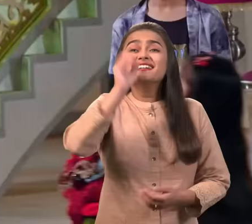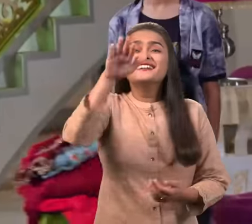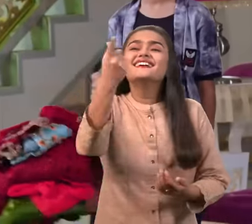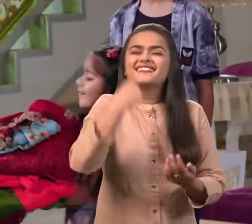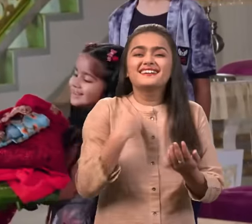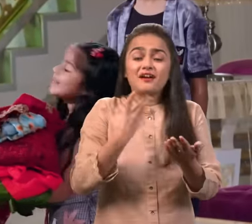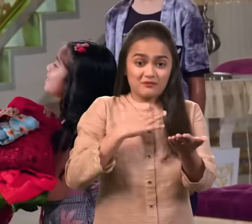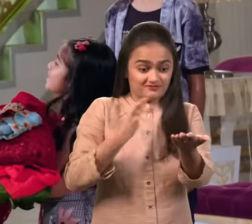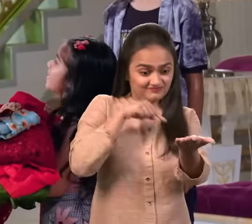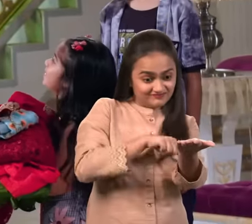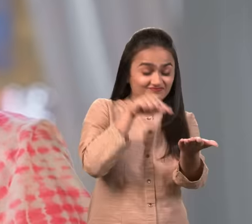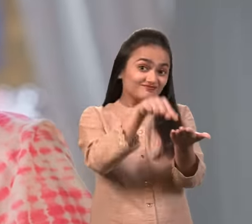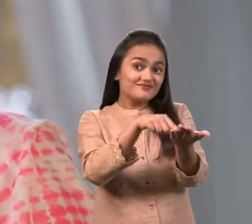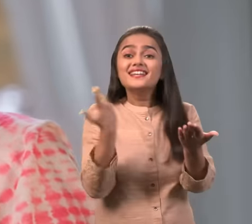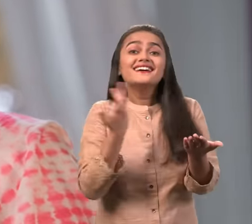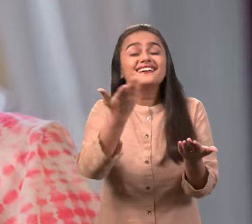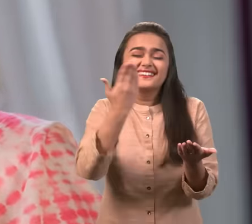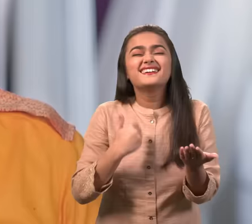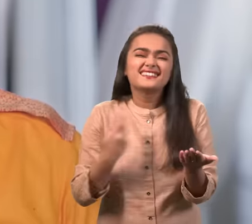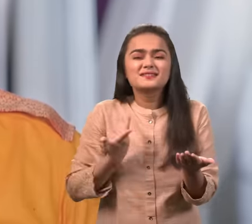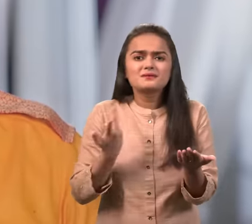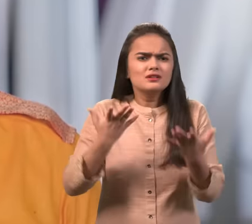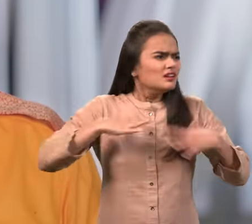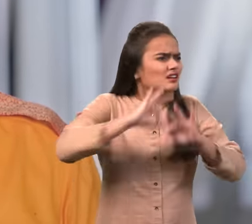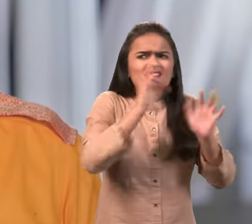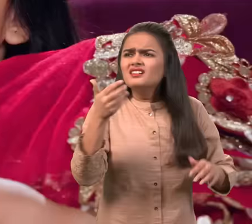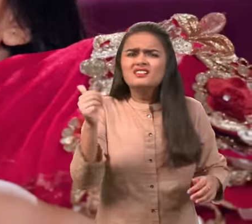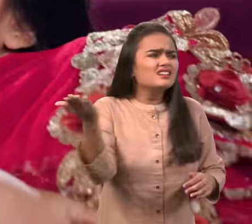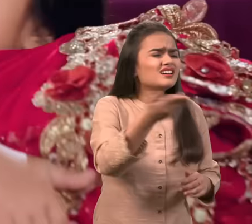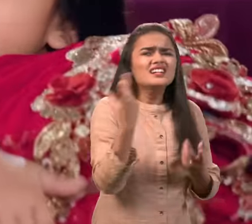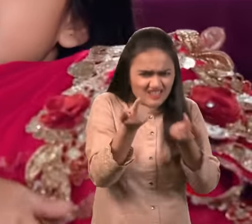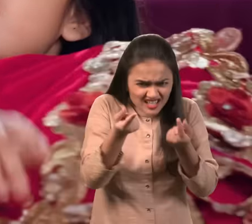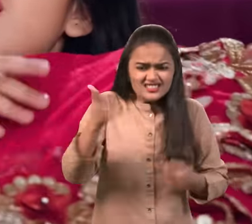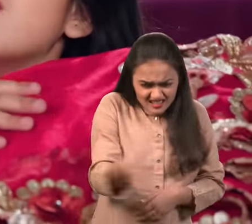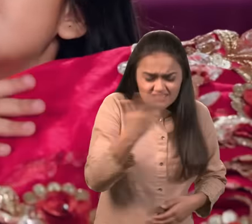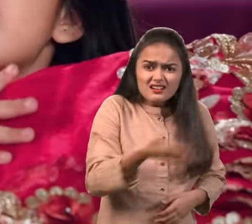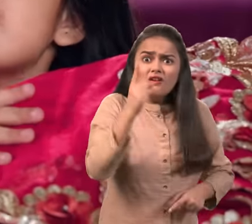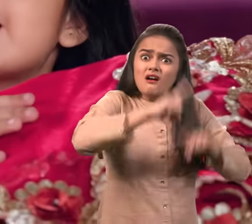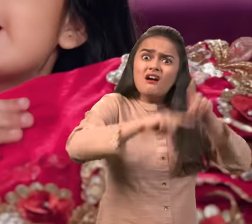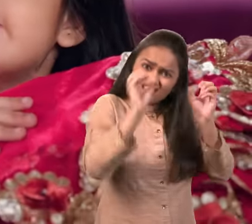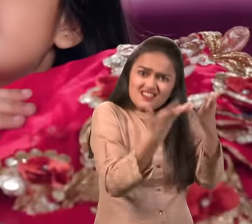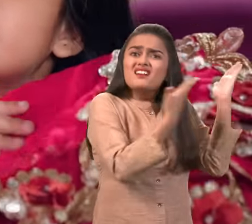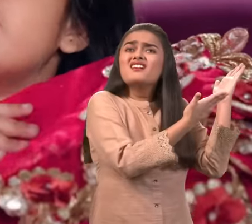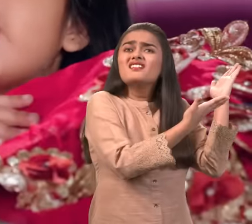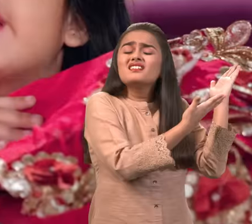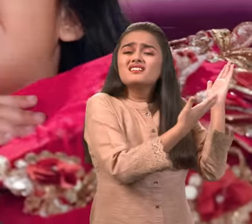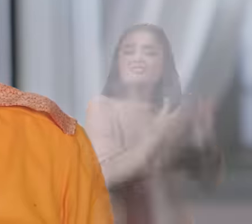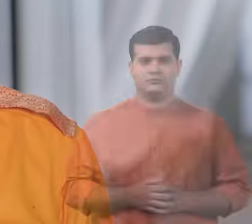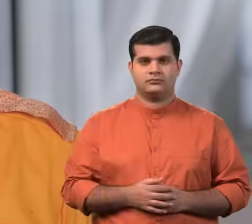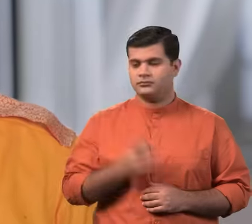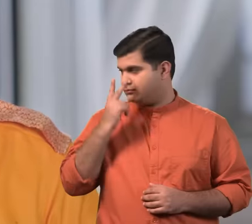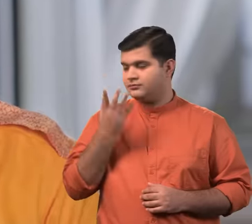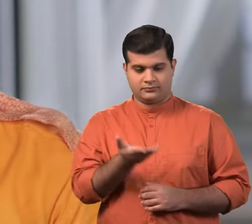प्रीतो बताओ ना मैं कौन सा कपड़ा पहनूं? कोई भी तैयार नहीं हुआ, जल्दी चलो ना वरना संगीत शुरू हो